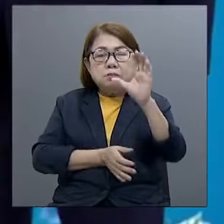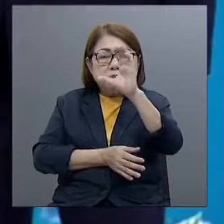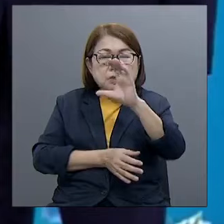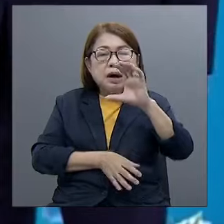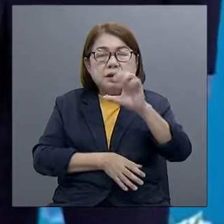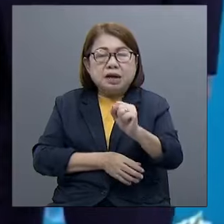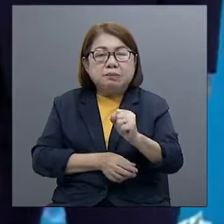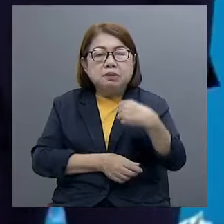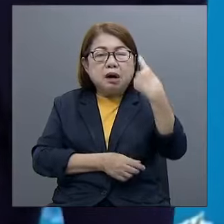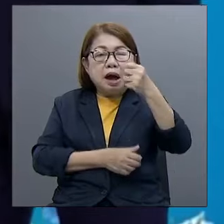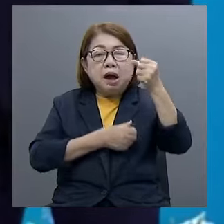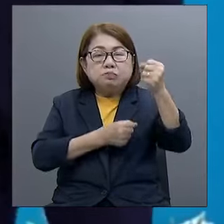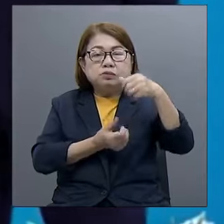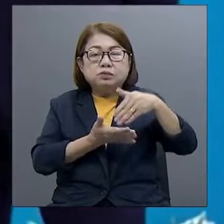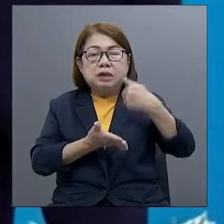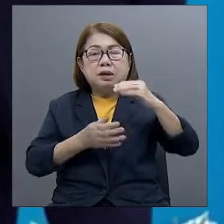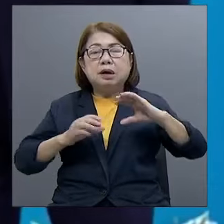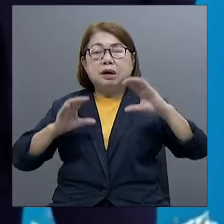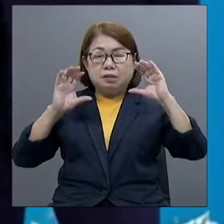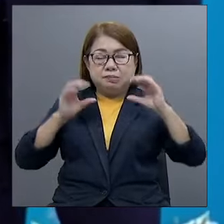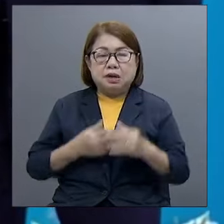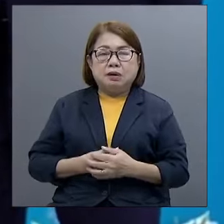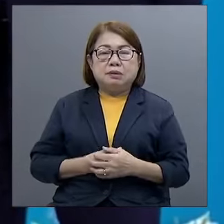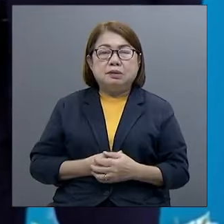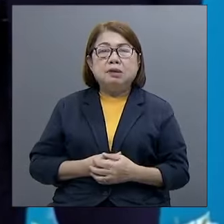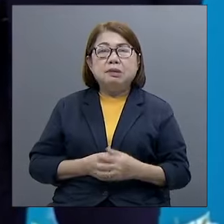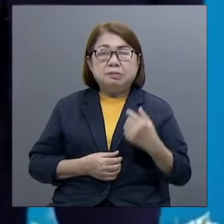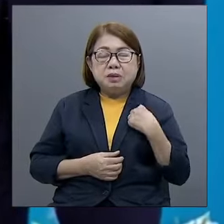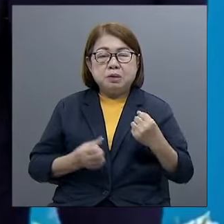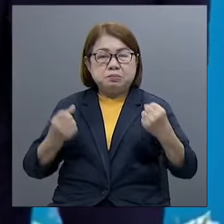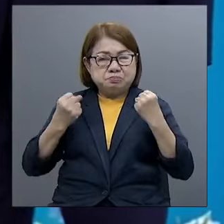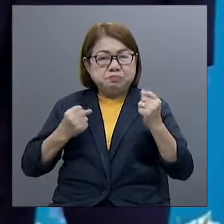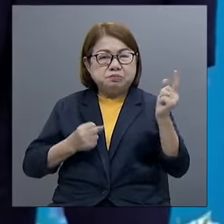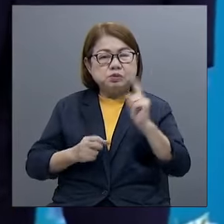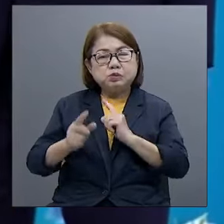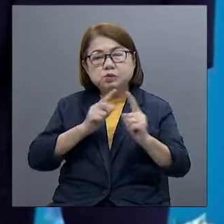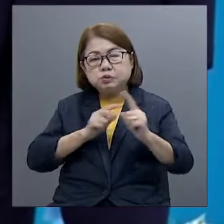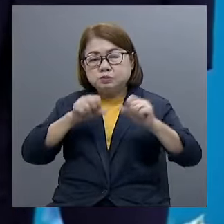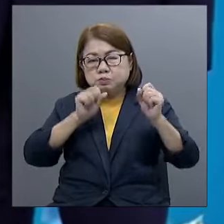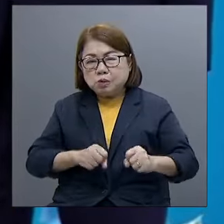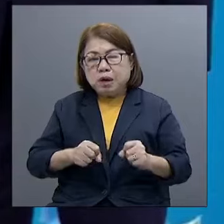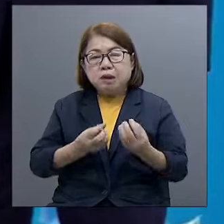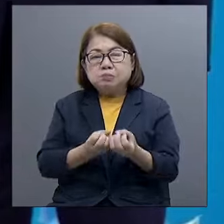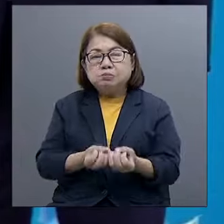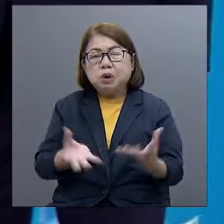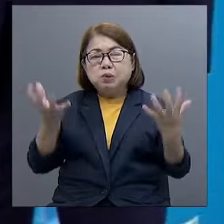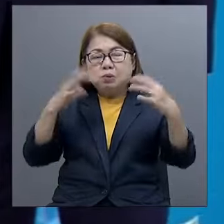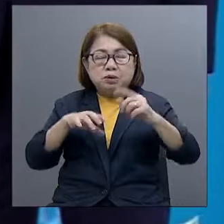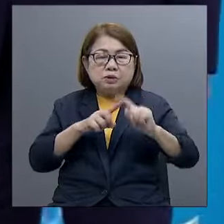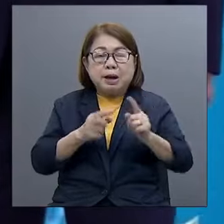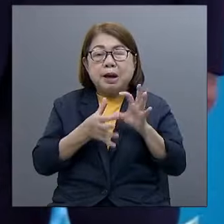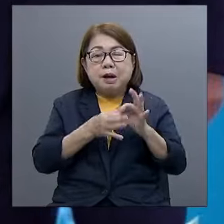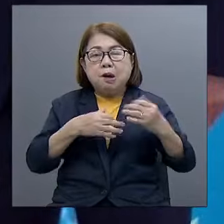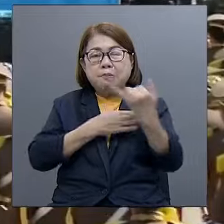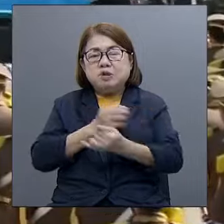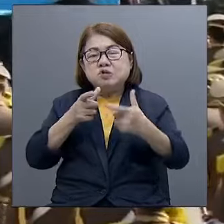ย่างเด็ดขาดนอกจากนี้เขายังมีท่าทีแข็งกร้าวในการเจรจาข้อตกลงนิวเคลียร์กับมหาอำนาจโลกแล้วก็ถูกจับ